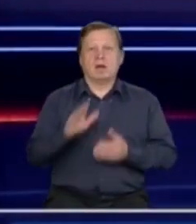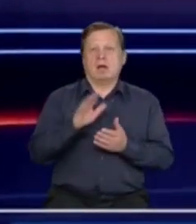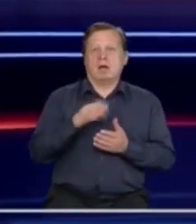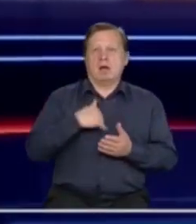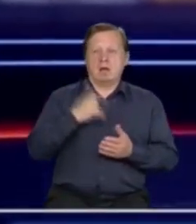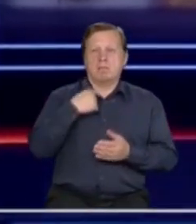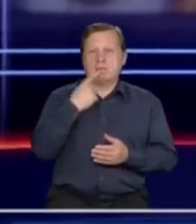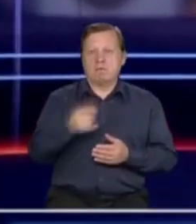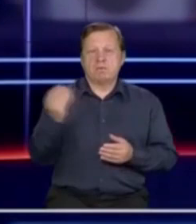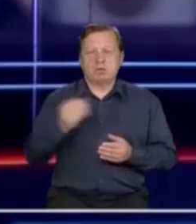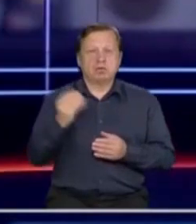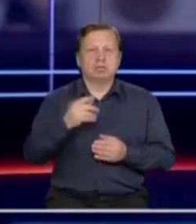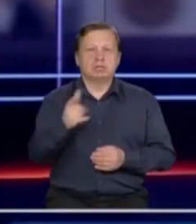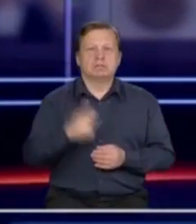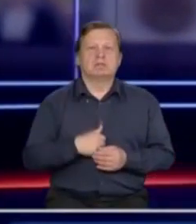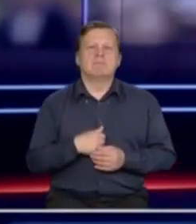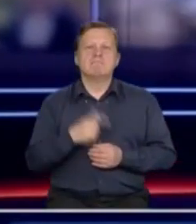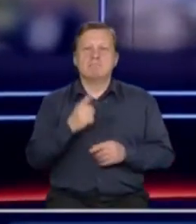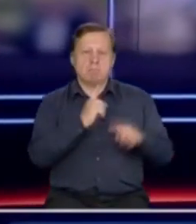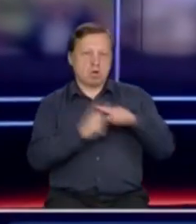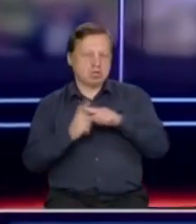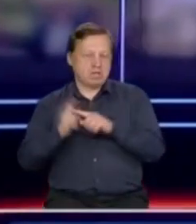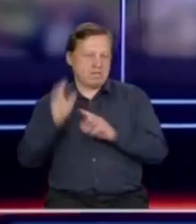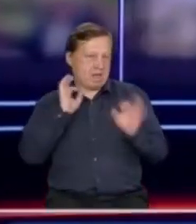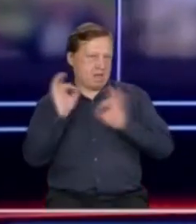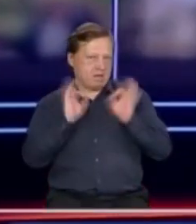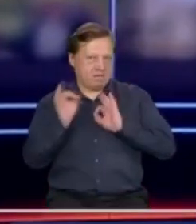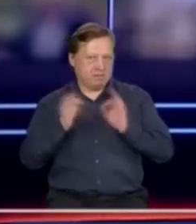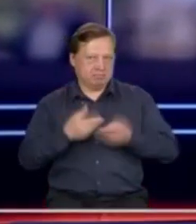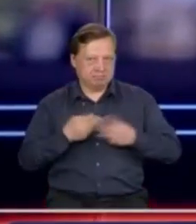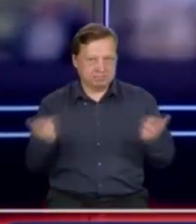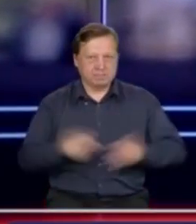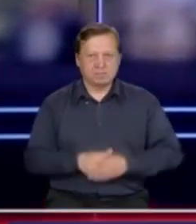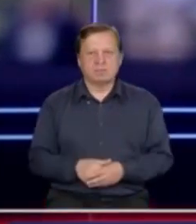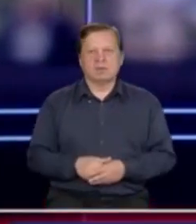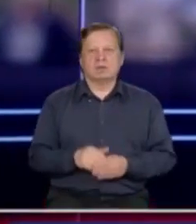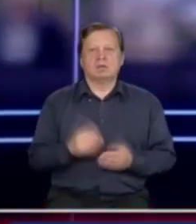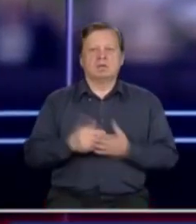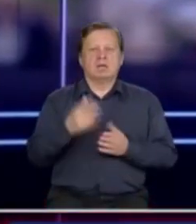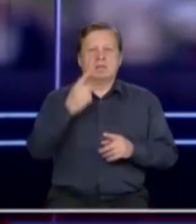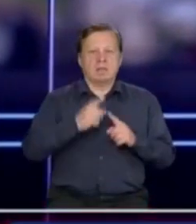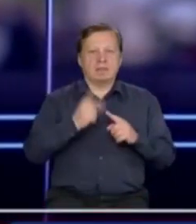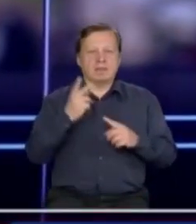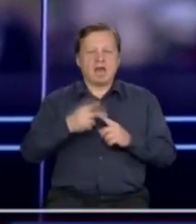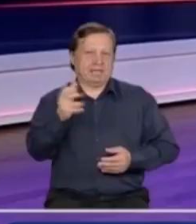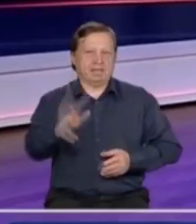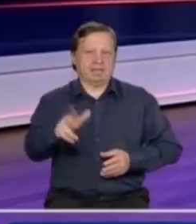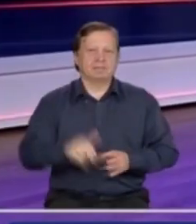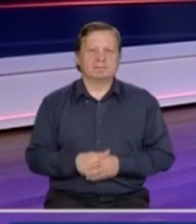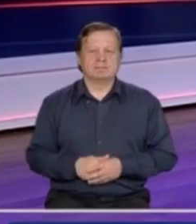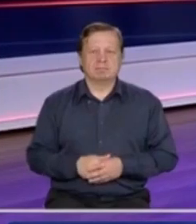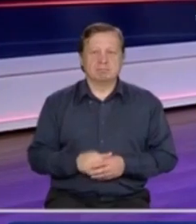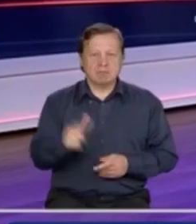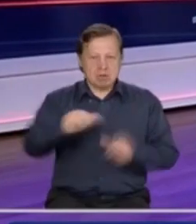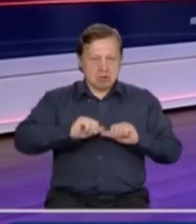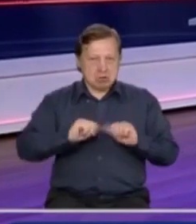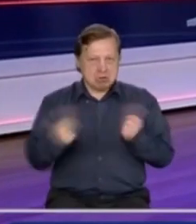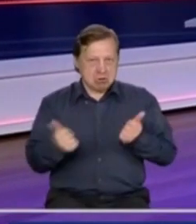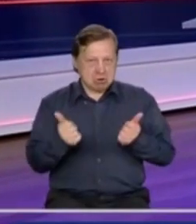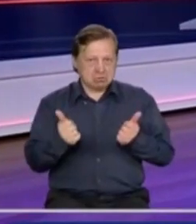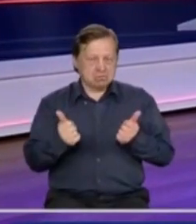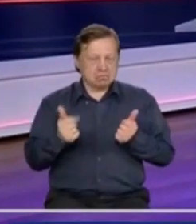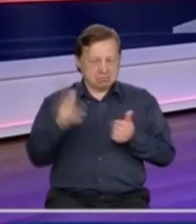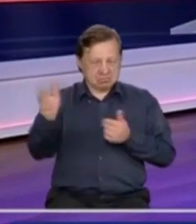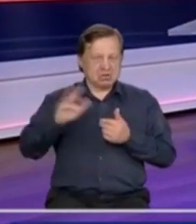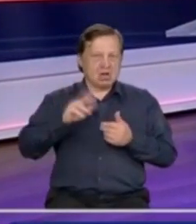Państwu nastrój i zaspokoję głód pozytywnych informacji. Dzień dobry i Galewko, zapraszam na Teleekspres na deser. Wzięli rozwód z rodziną królewską